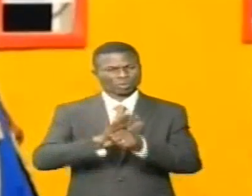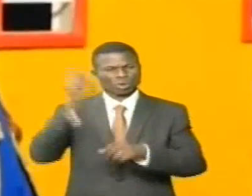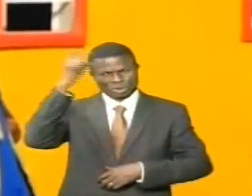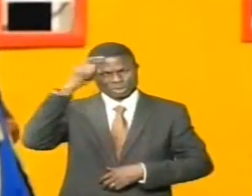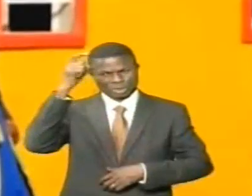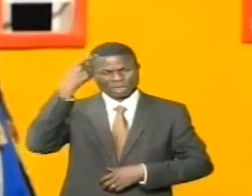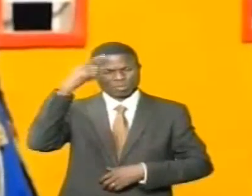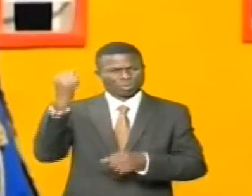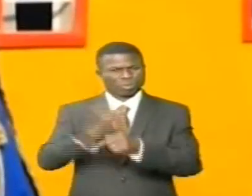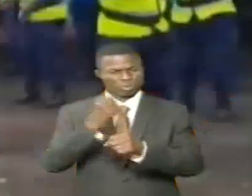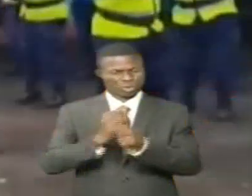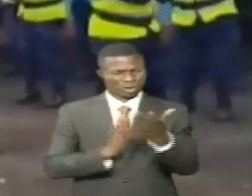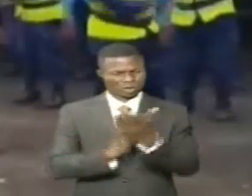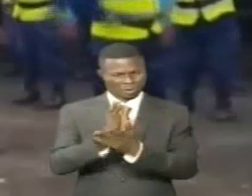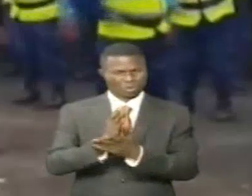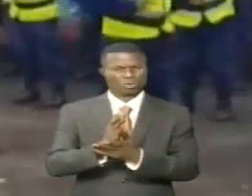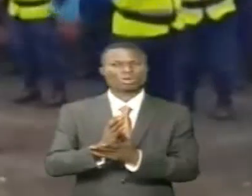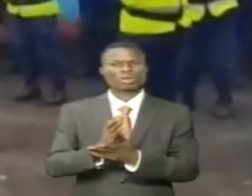bien faire la justice.